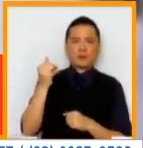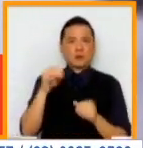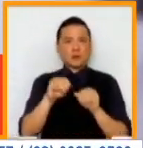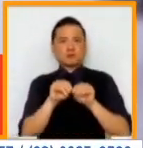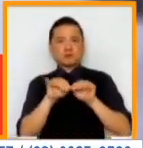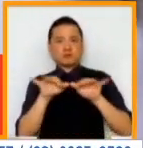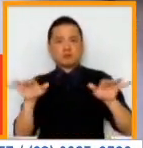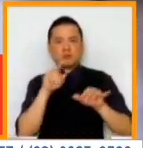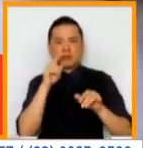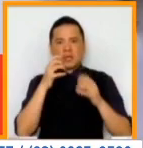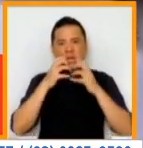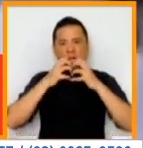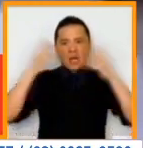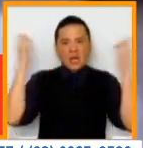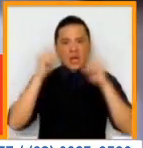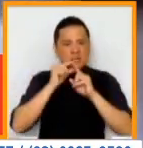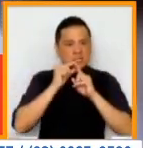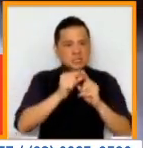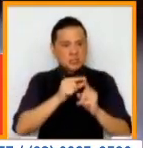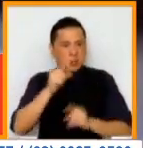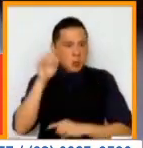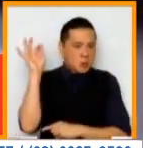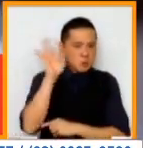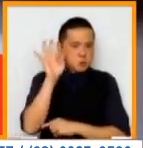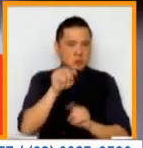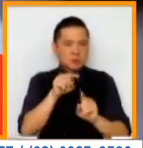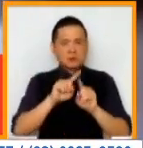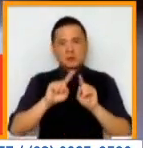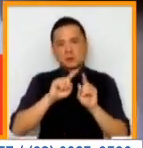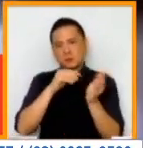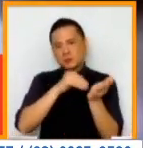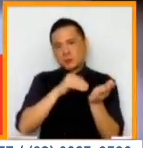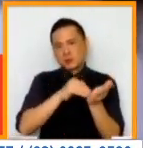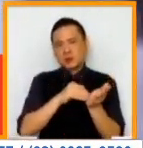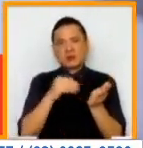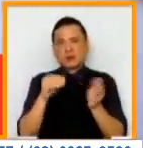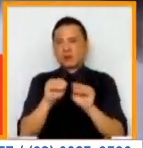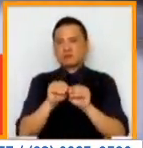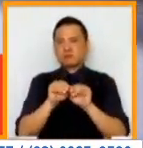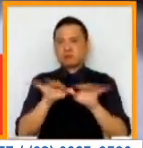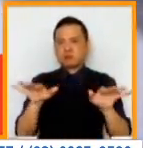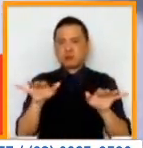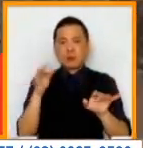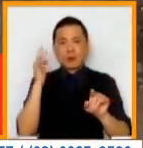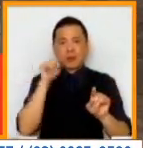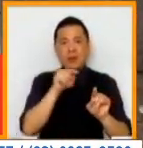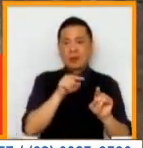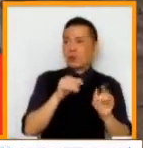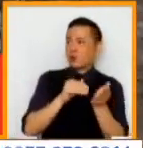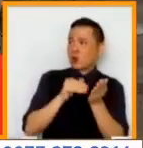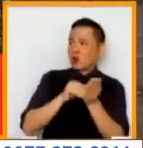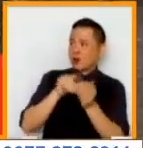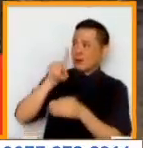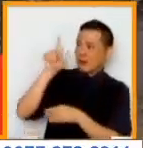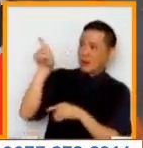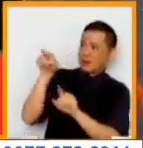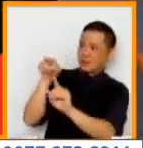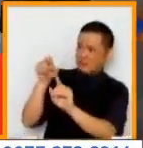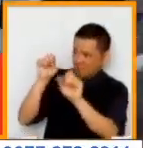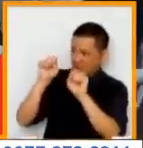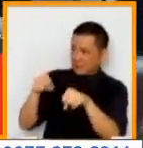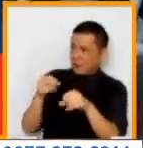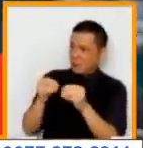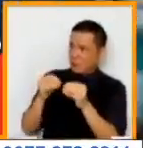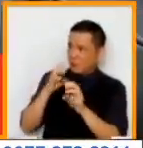at sinermo na ng mga doktor sa pangungunan ni Dr. Maricar Limpin matapos makiusap sa IATF meeting na magpatupad ng mas mahigpit na lockdown